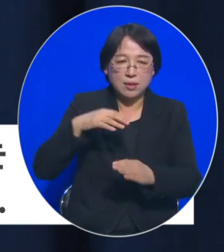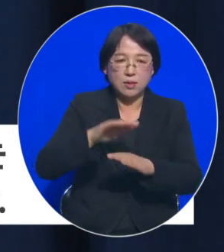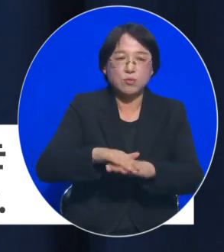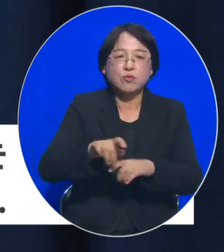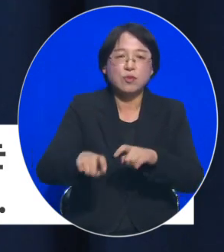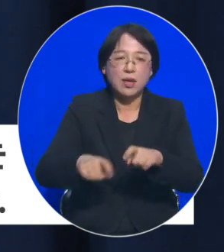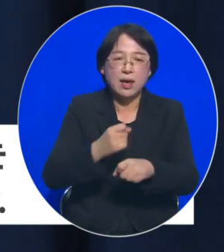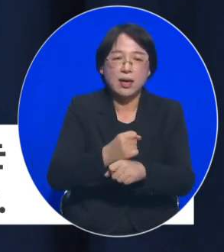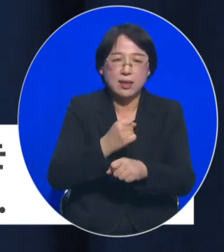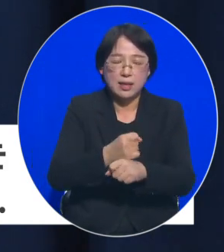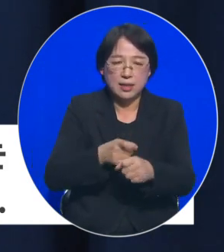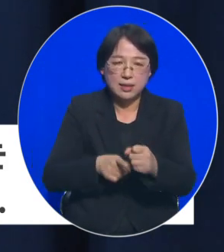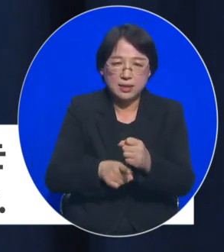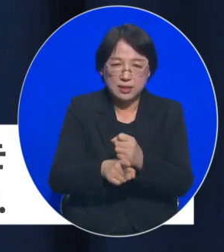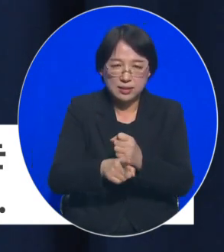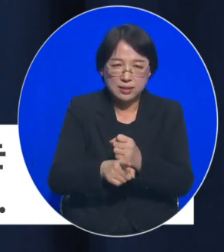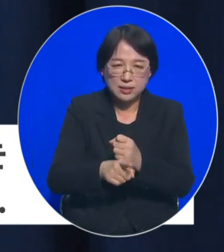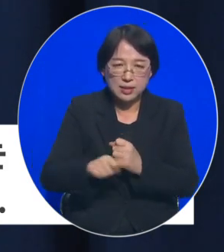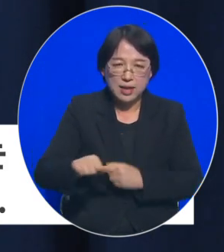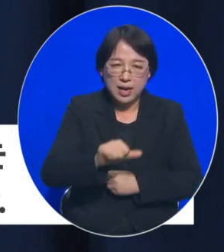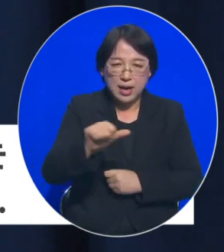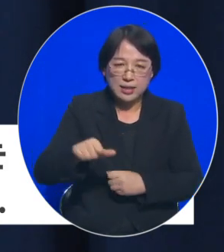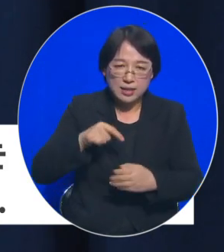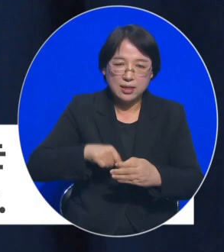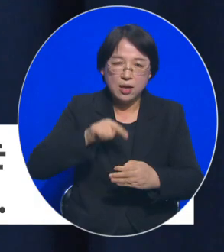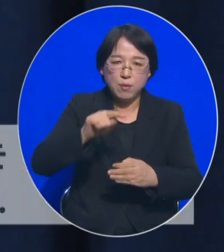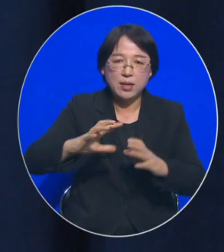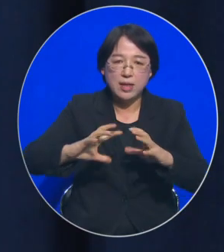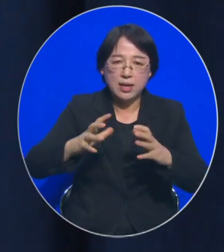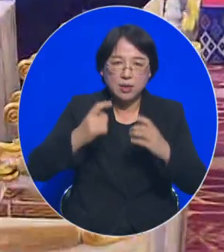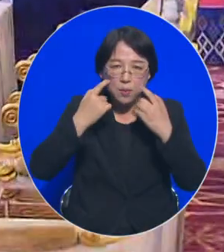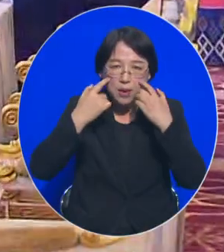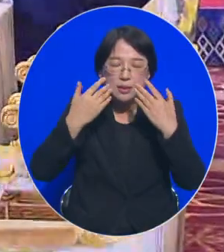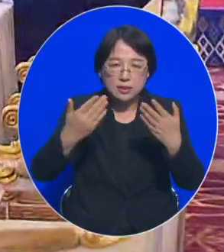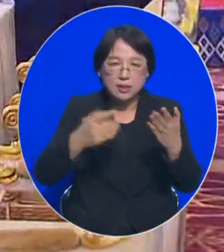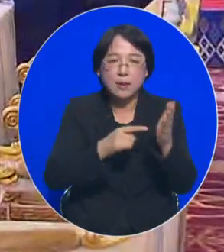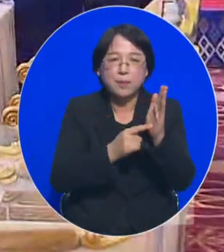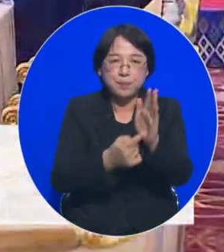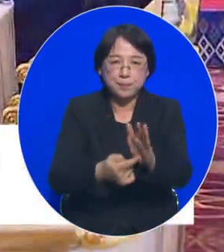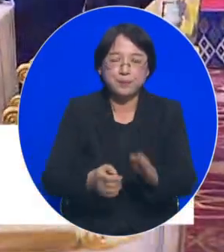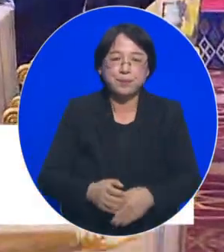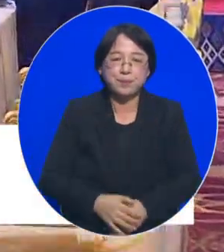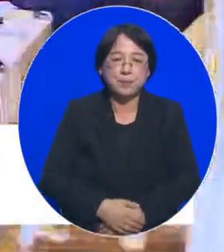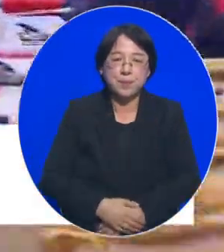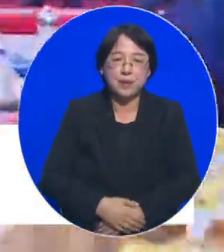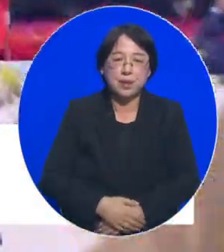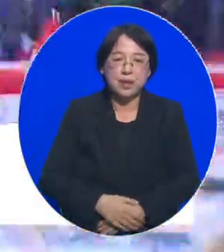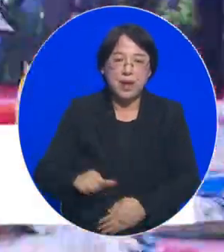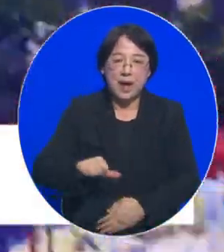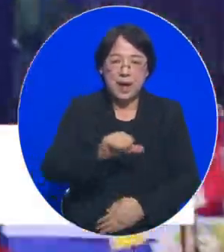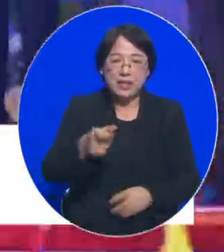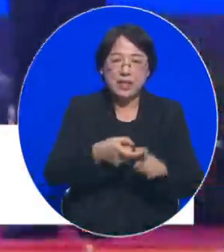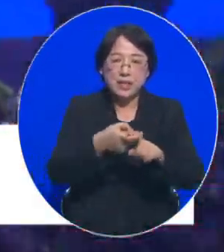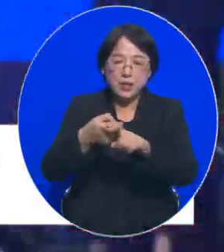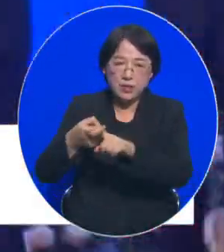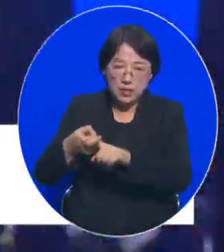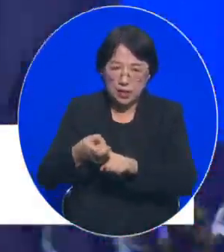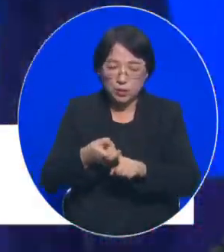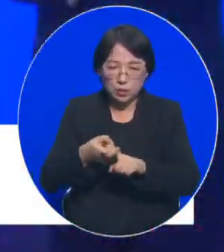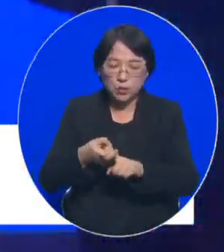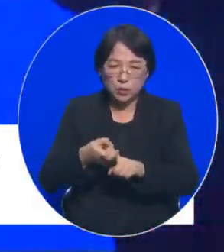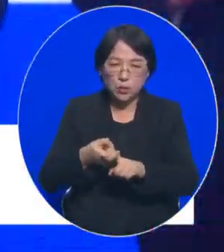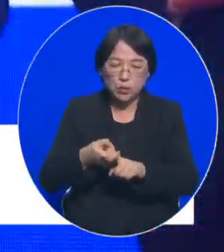영내외 국가들에게 분명히 각인시켰습니다 한 아세안 연대구상도 이와 함께